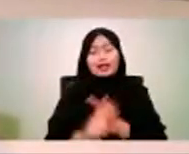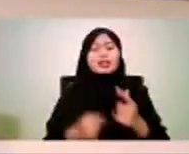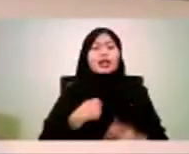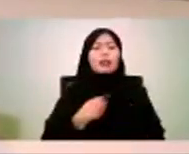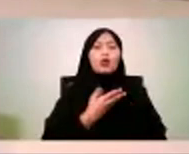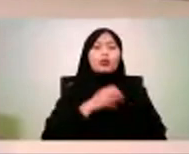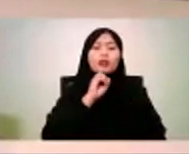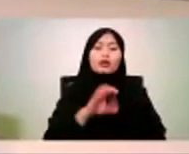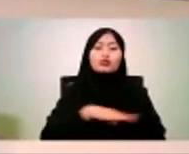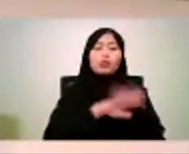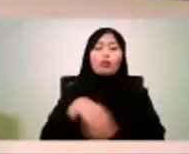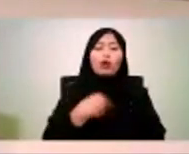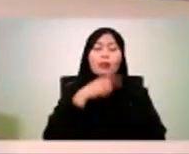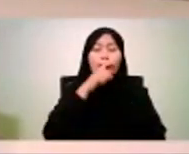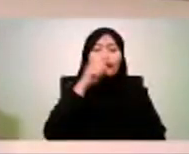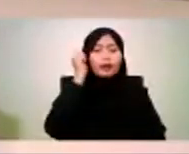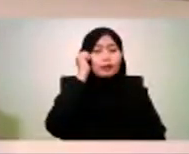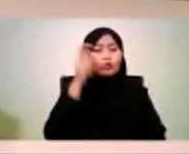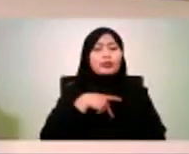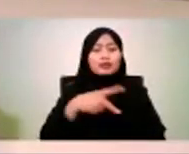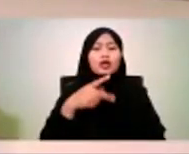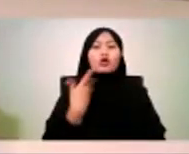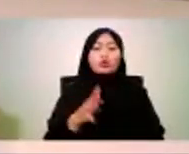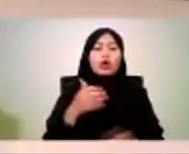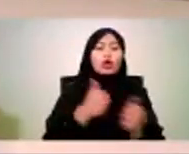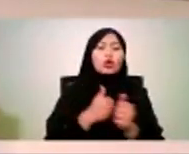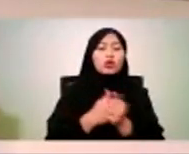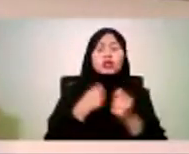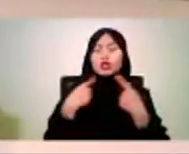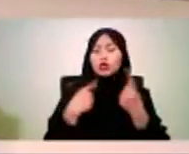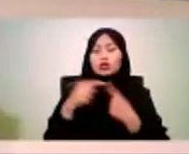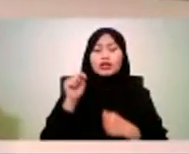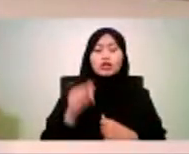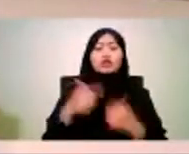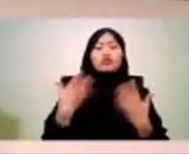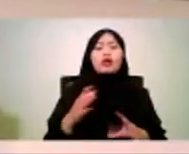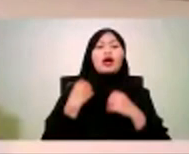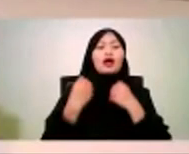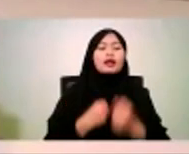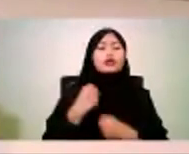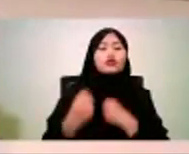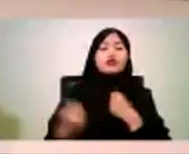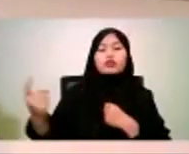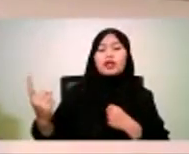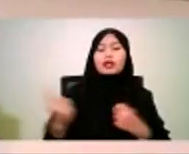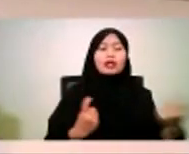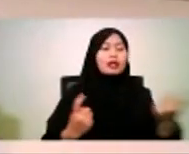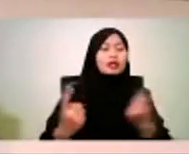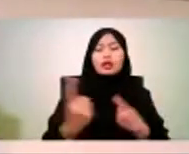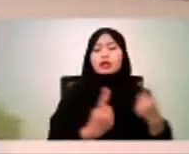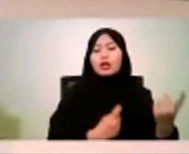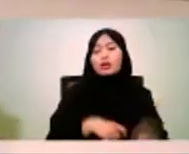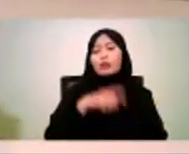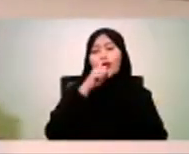kepada bapak ibu peserta yang sudah join diskusi ini dan juga sudah aktif bertanya kepada